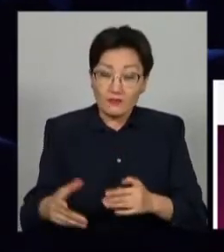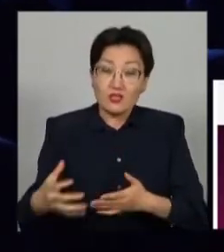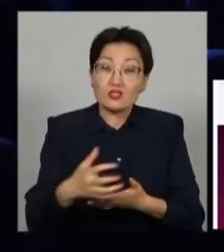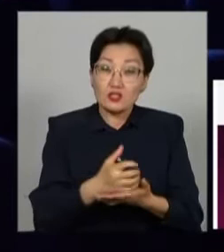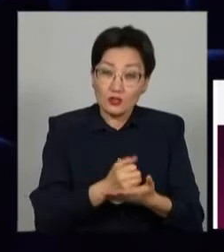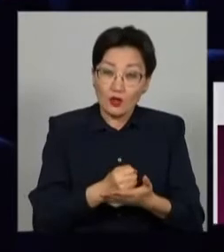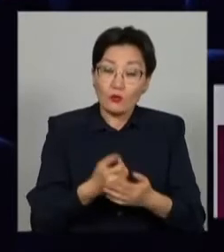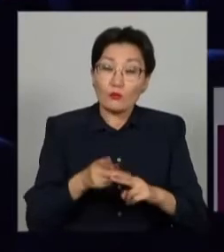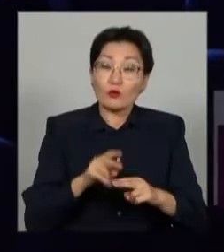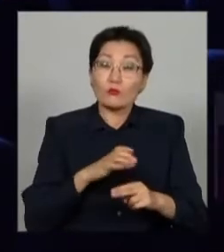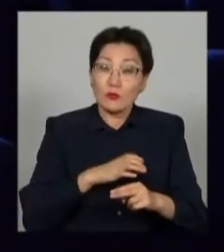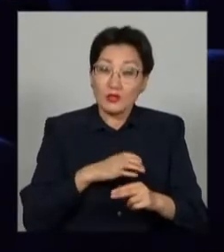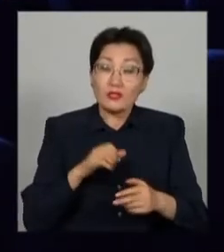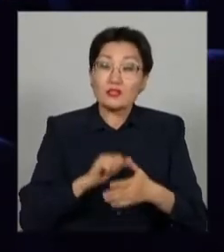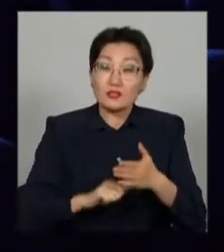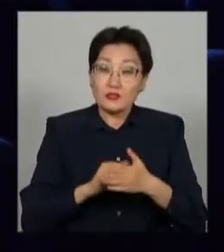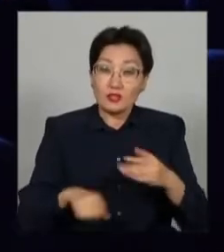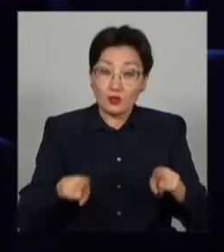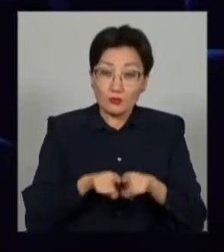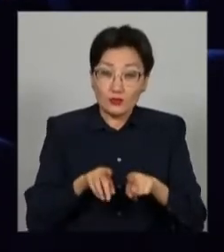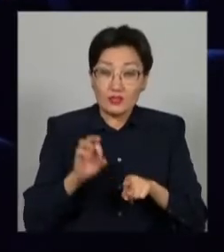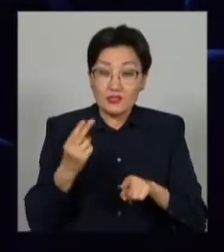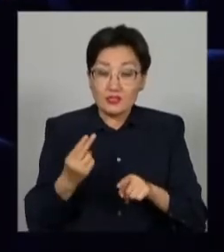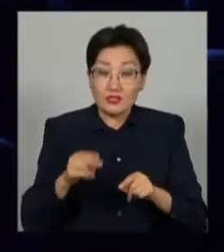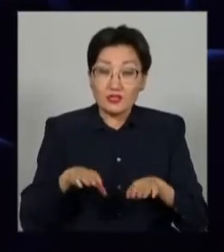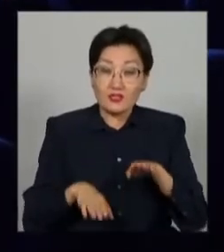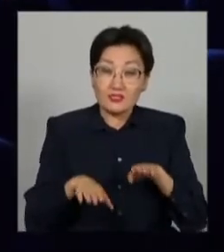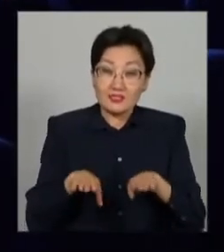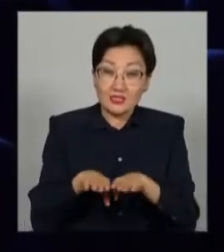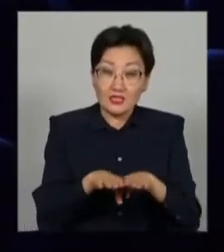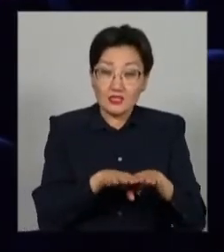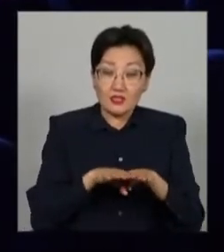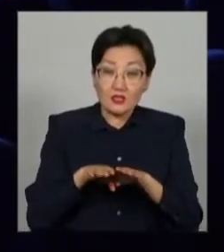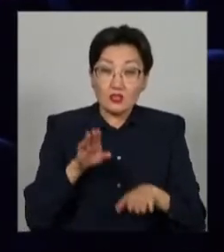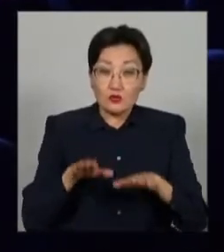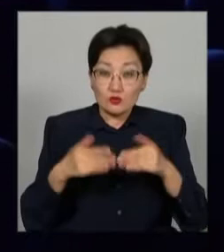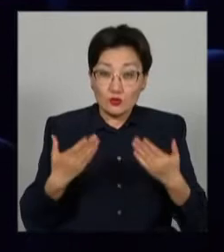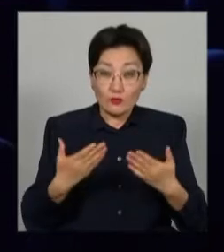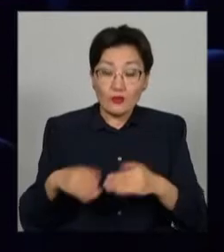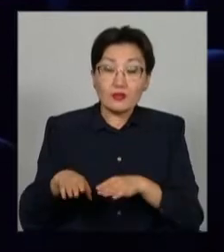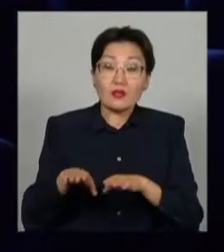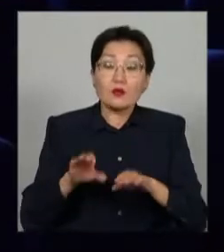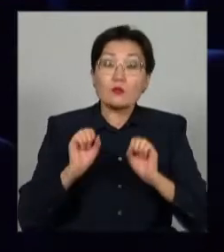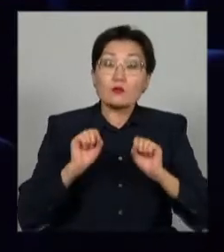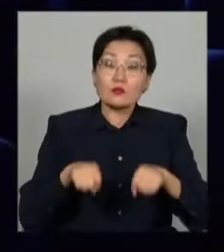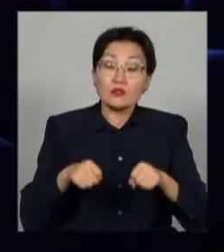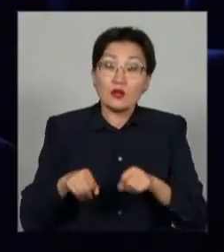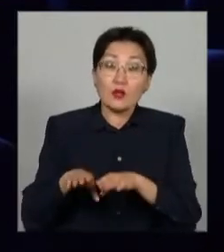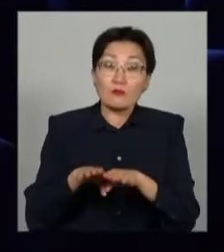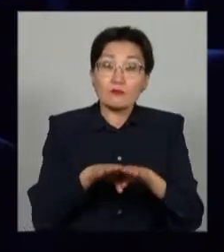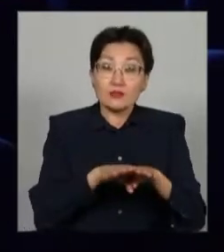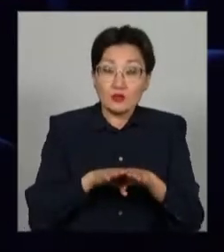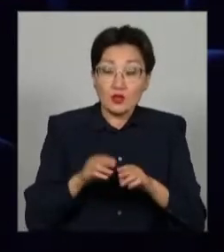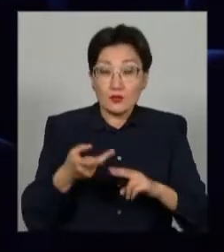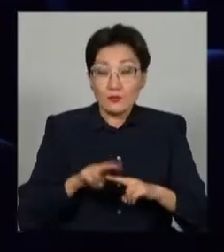келеді. Сондықтан дағы әлеуметтік теңдік, әлеуметтік мүмкіндіктердің бірдей болуы,